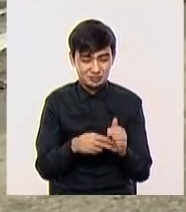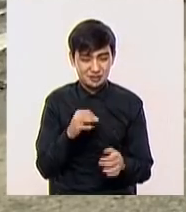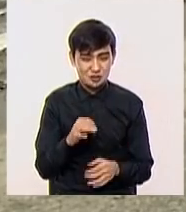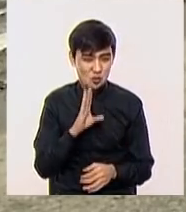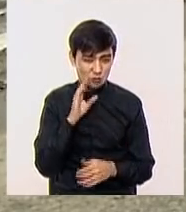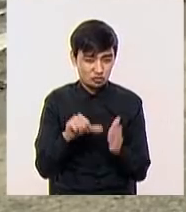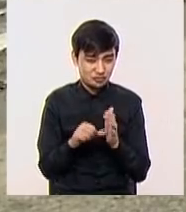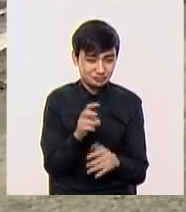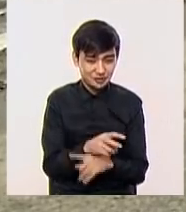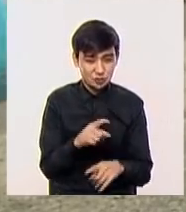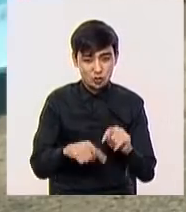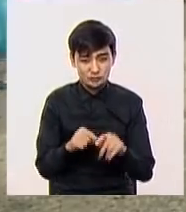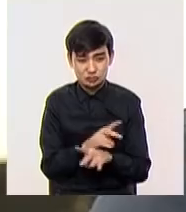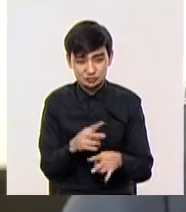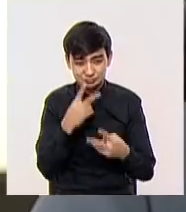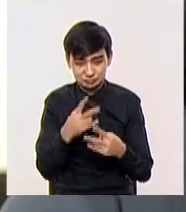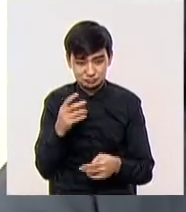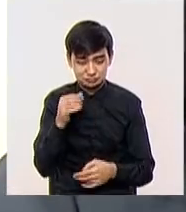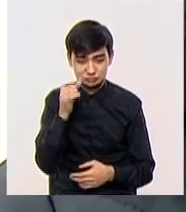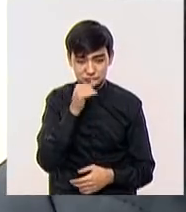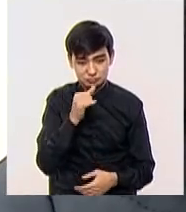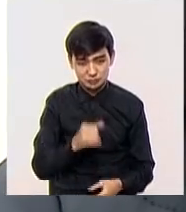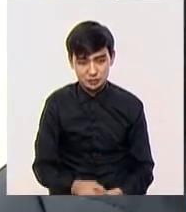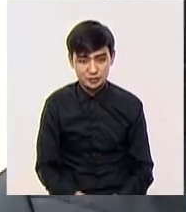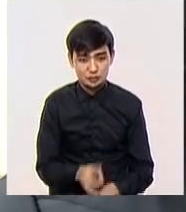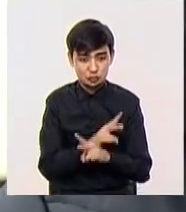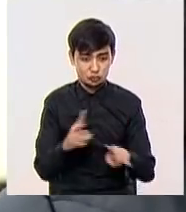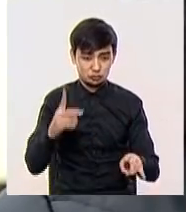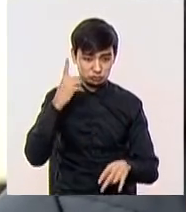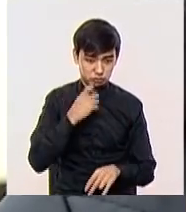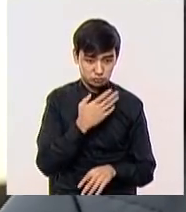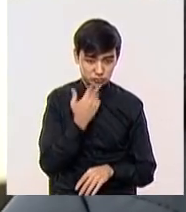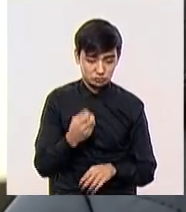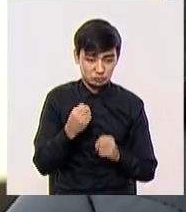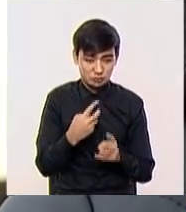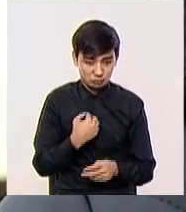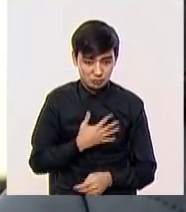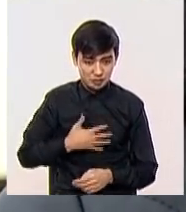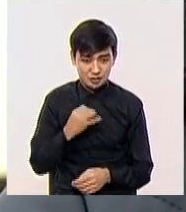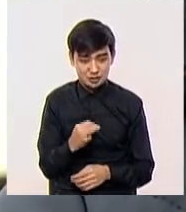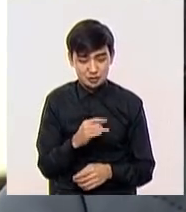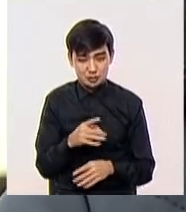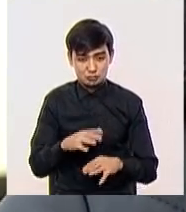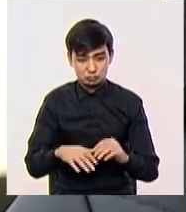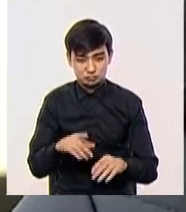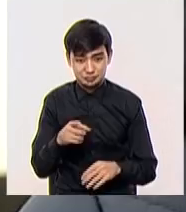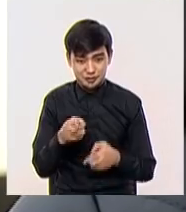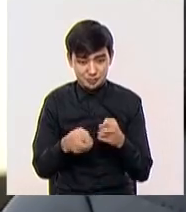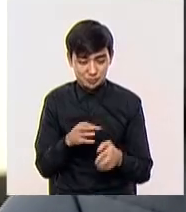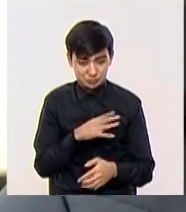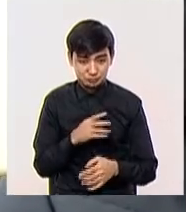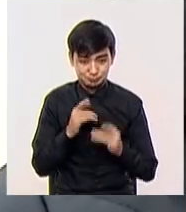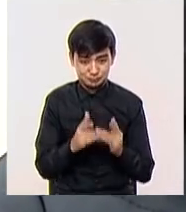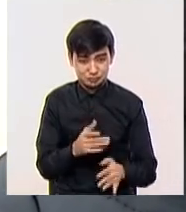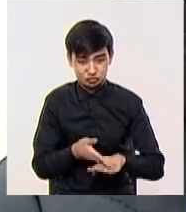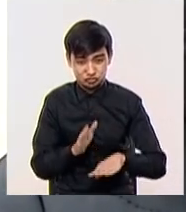ешқайсысы қамаудағы жақындарын көре алмапты. Ешкім бізге хабар берген жоқ. Олар қолдан операциядан шыққан балдар